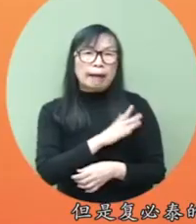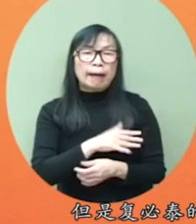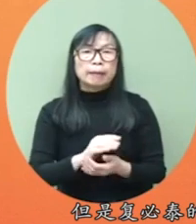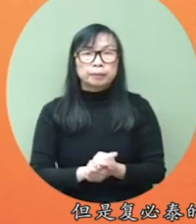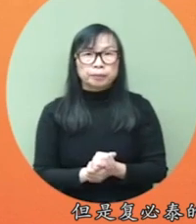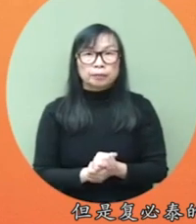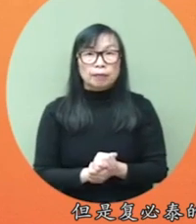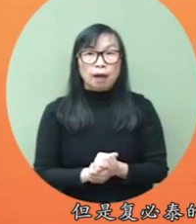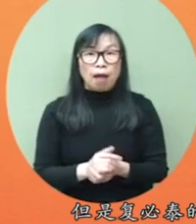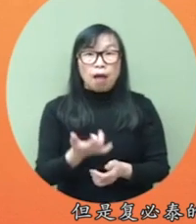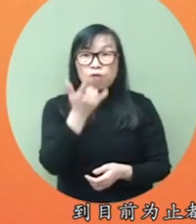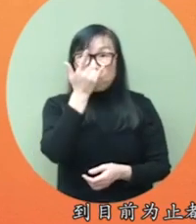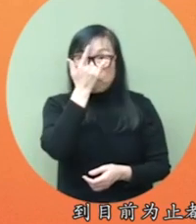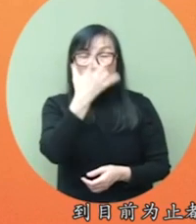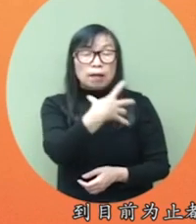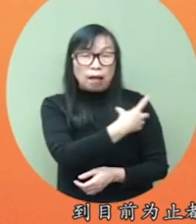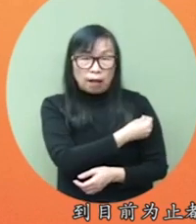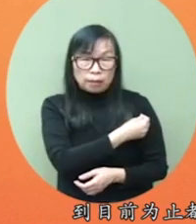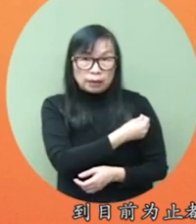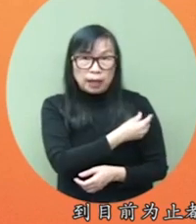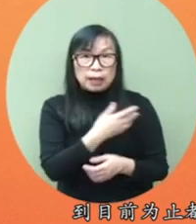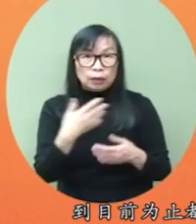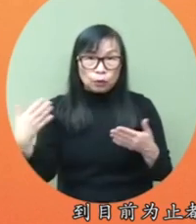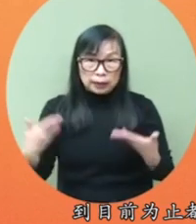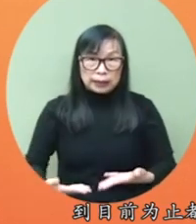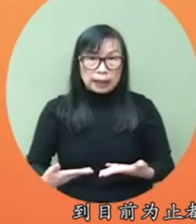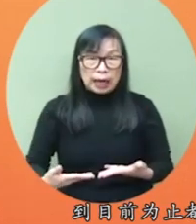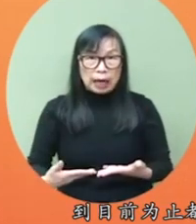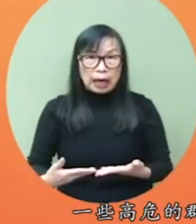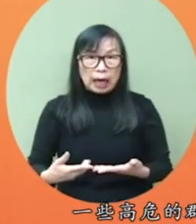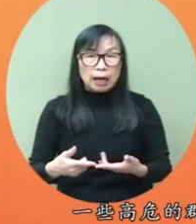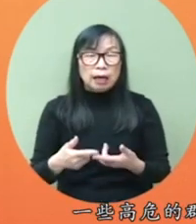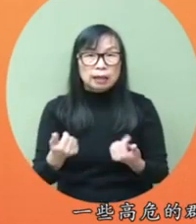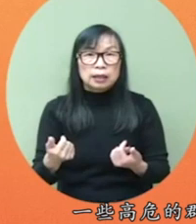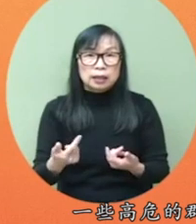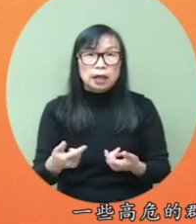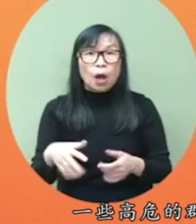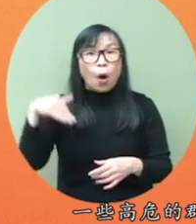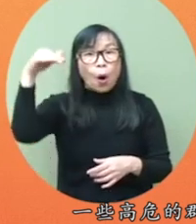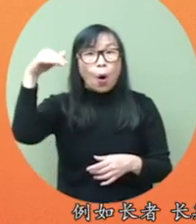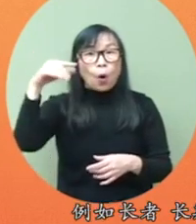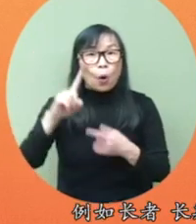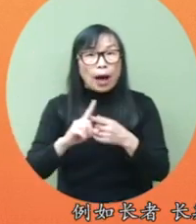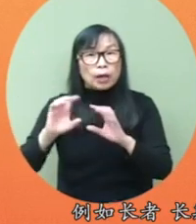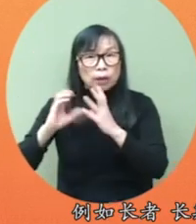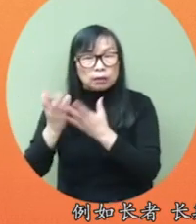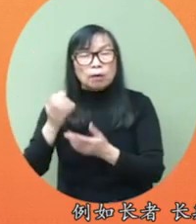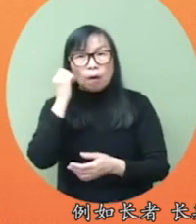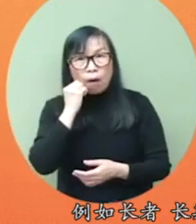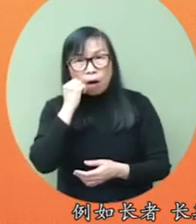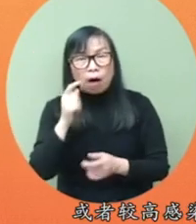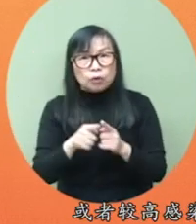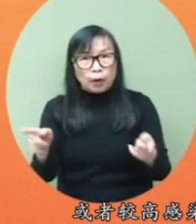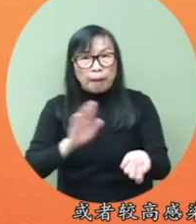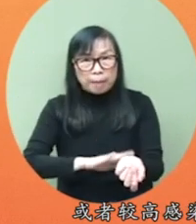咁但係復必泰嘅接種咧，到目前為止咧，都係只適用於一啲高危嘅群組，例如長者啊、長期病